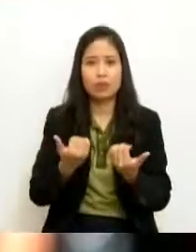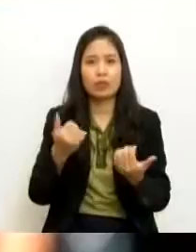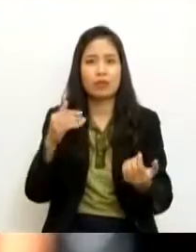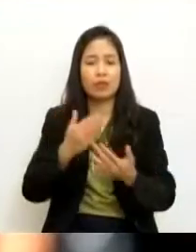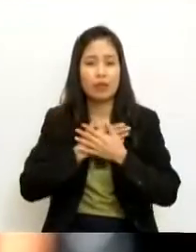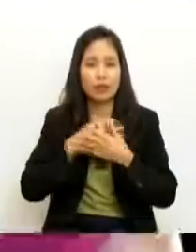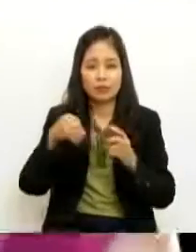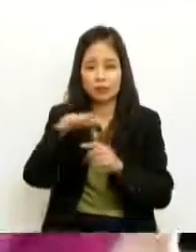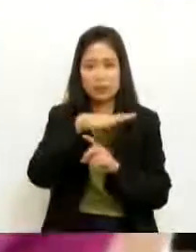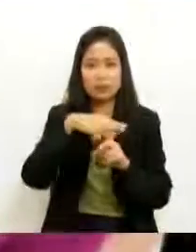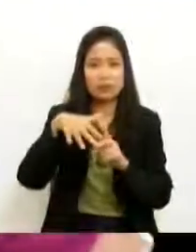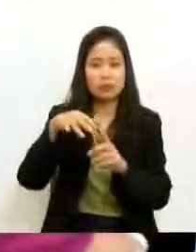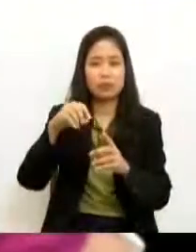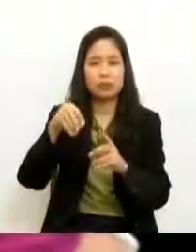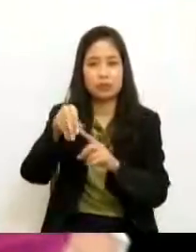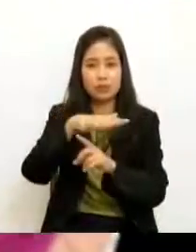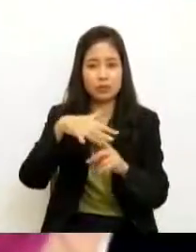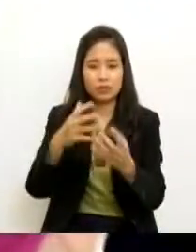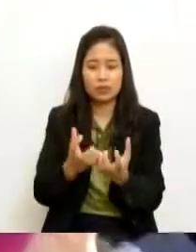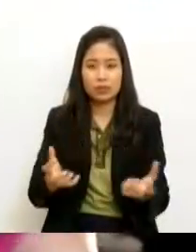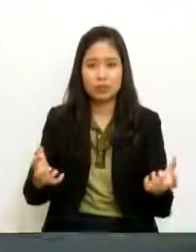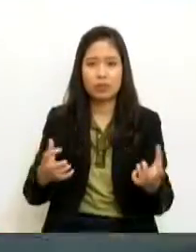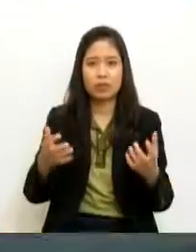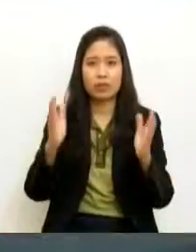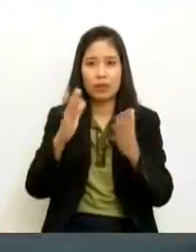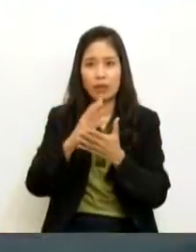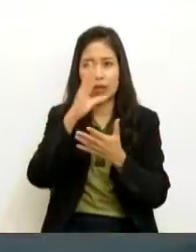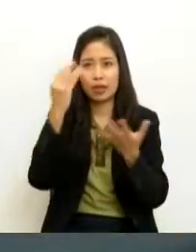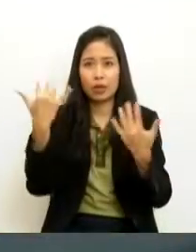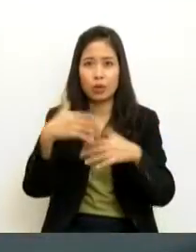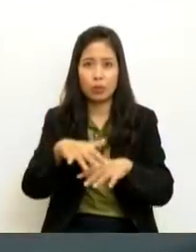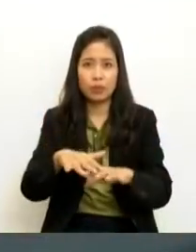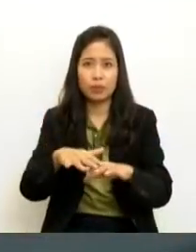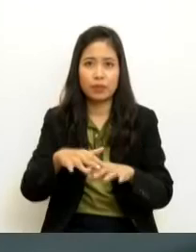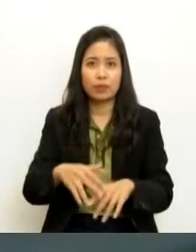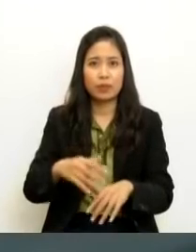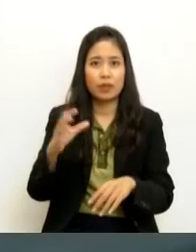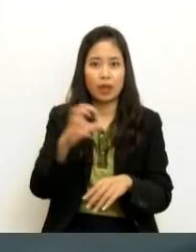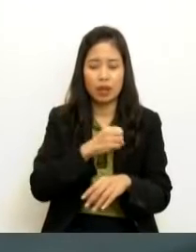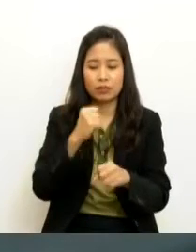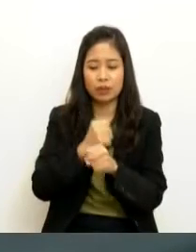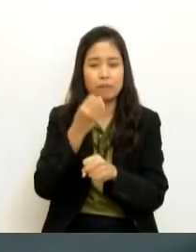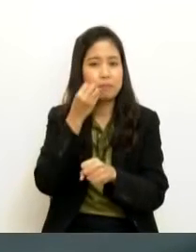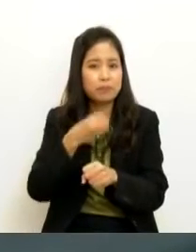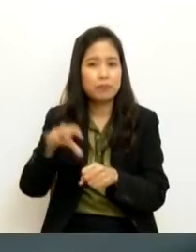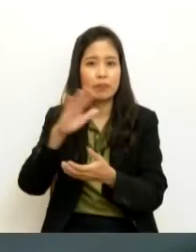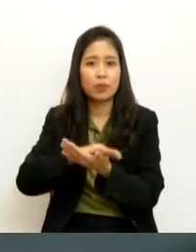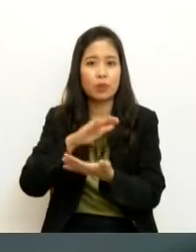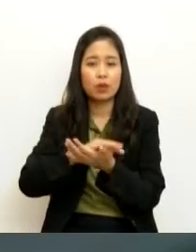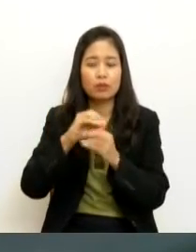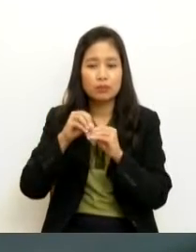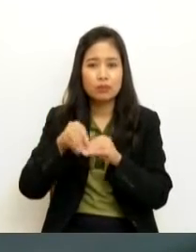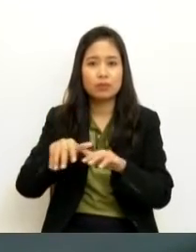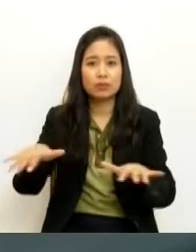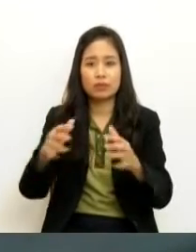แวดล้อมนะคะก็นักเรียนที่มาร่วมกิจกรรมในวันนี้นะคะก็จะกลับไปขยายผลที่โรงเรียนโดยการ